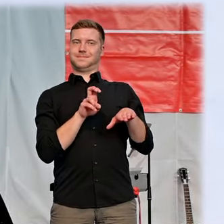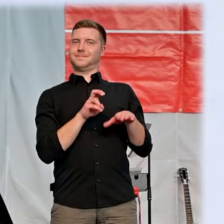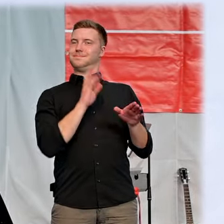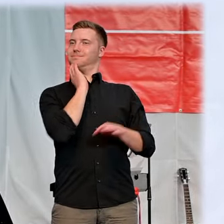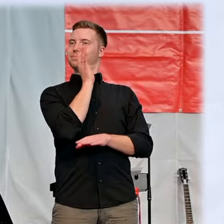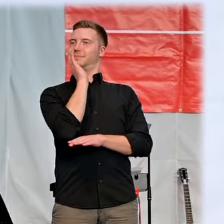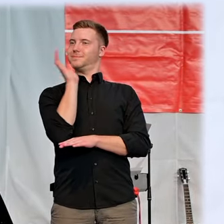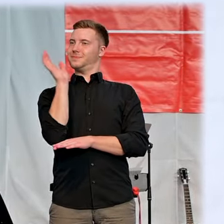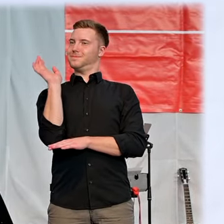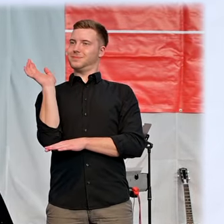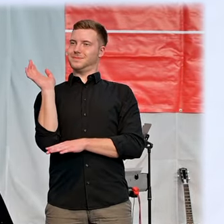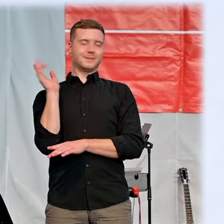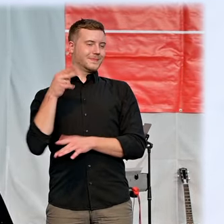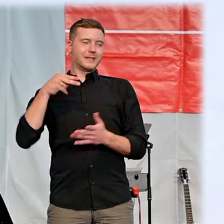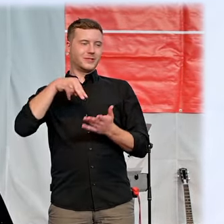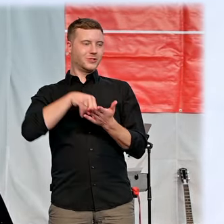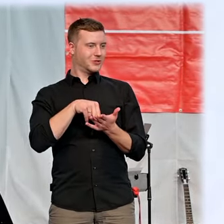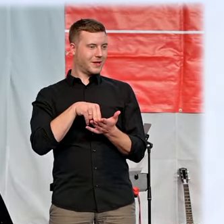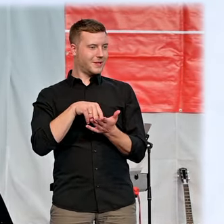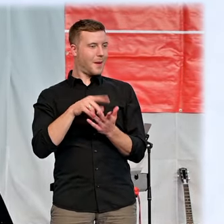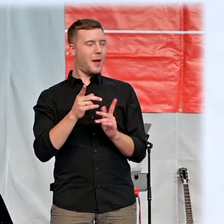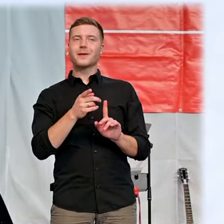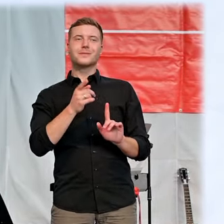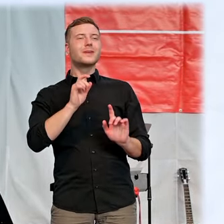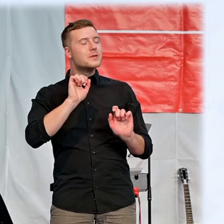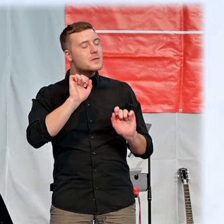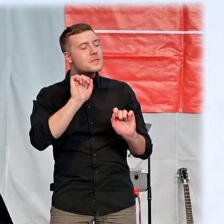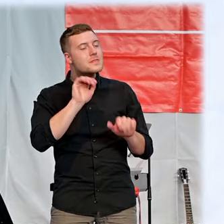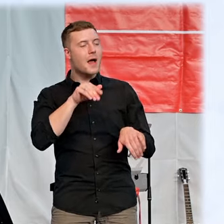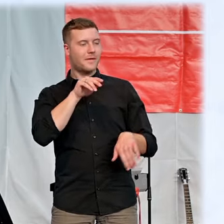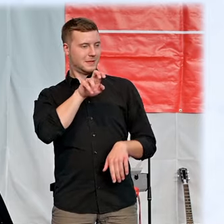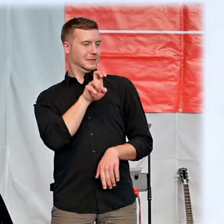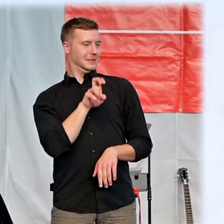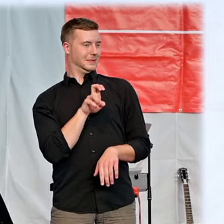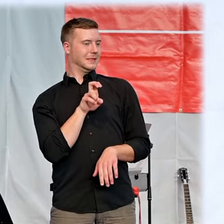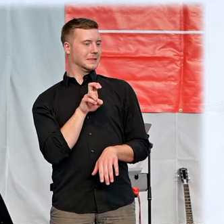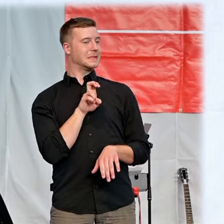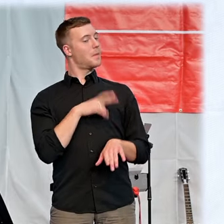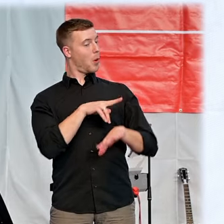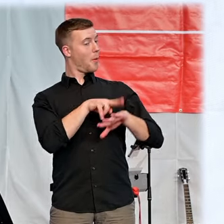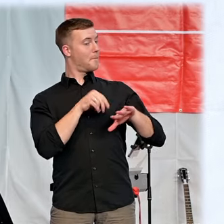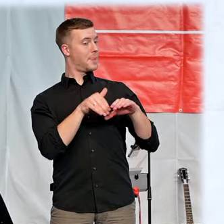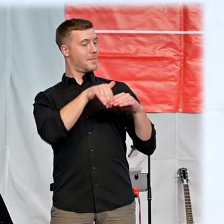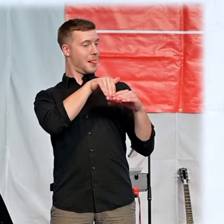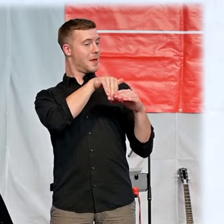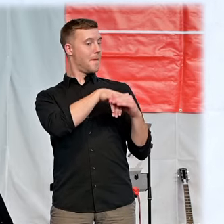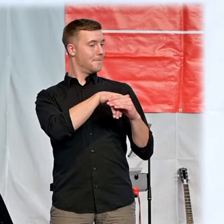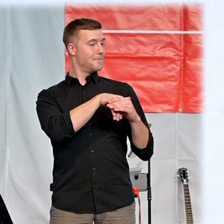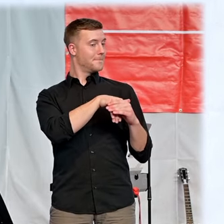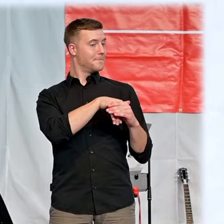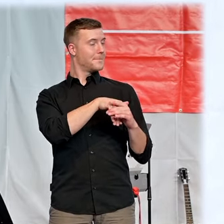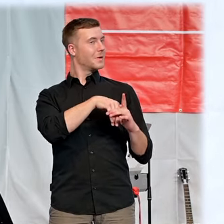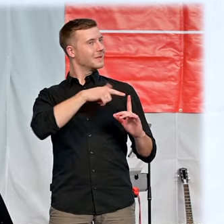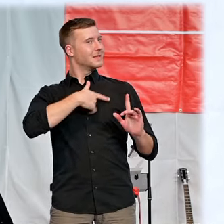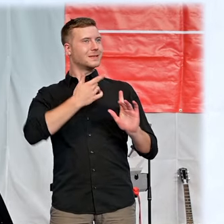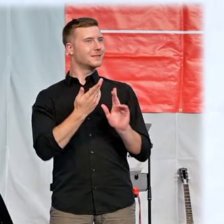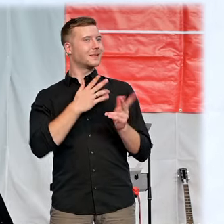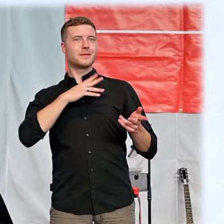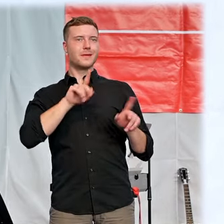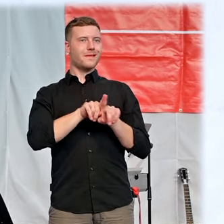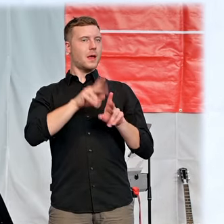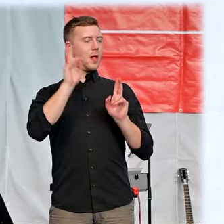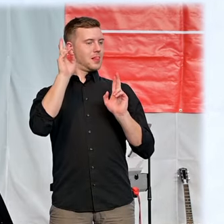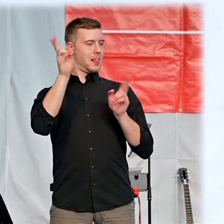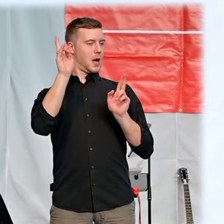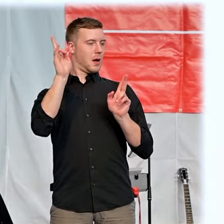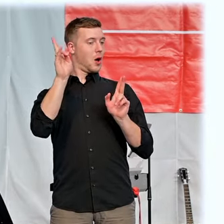Dass ich sitze, ist biblisch, weil ich gleich versuche zu lehren. Zumindest heißt es in der